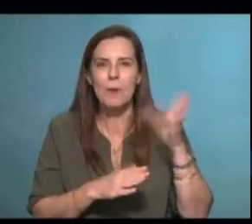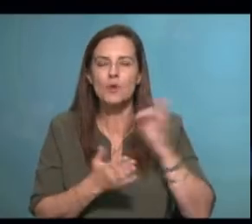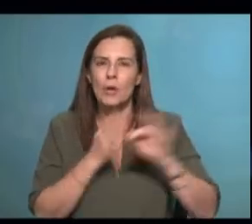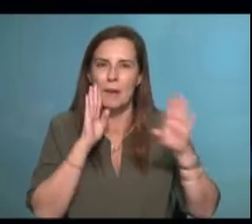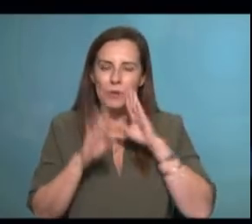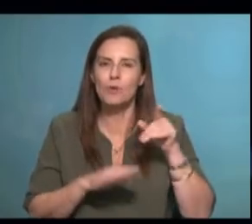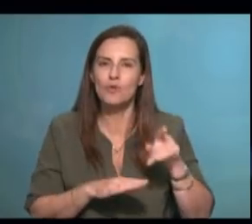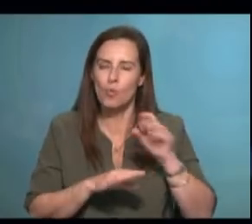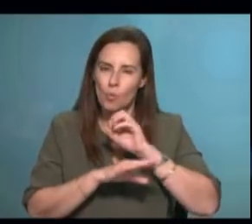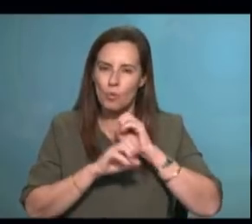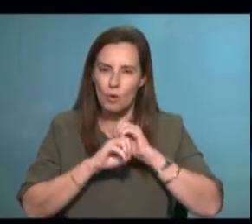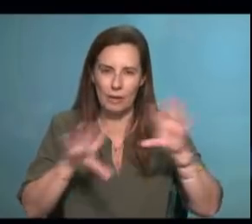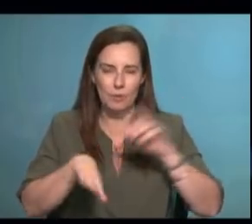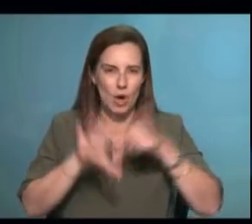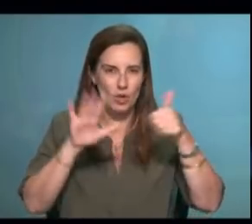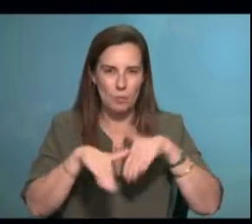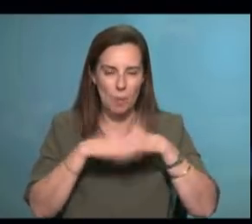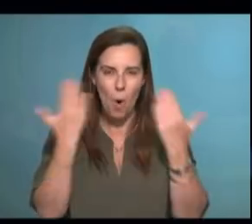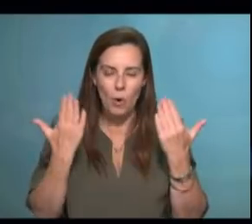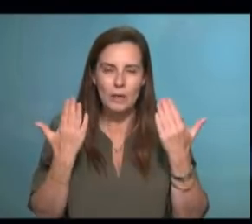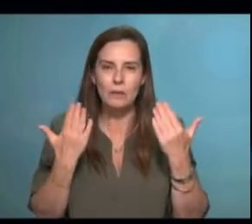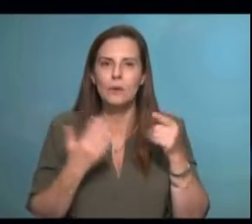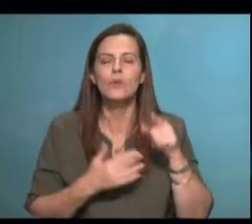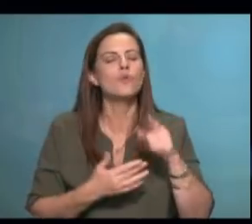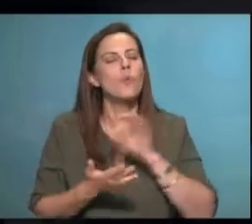שהוא העלה בסביבות השעה 6 בבוקר, שבו הוא